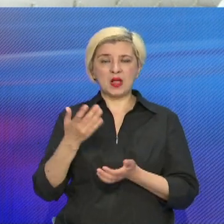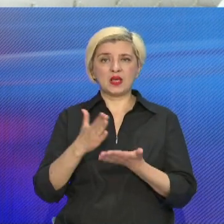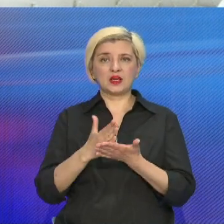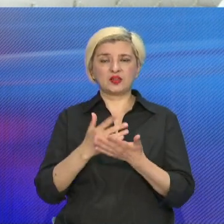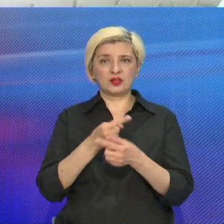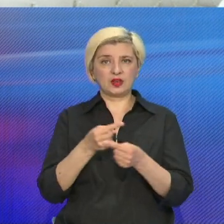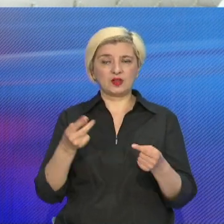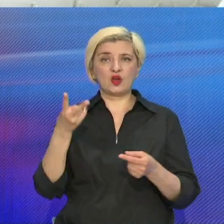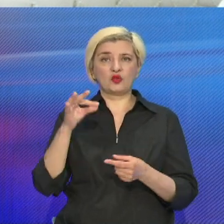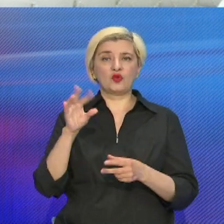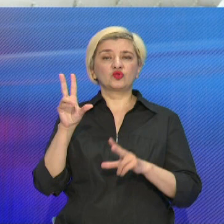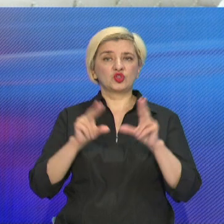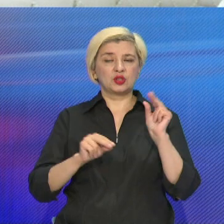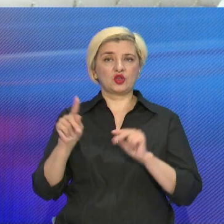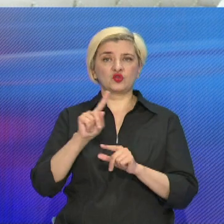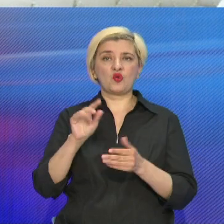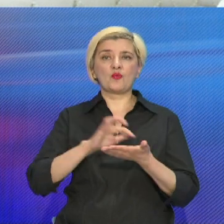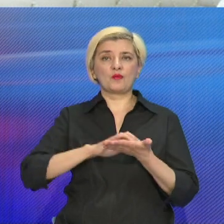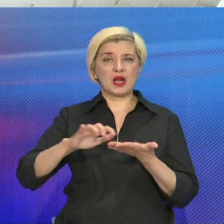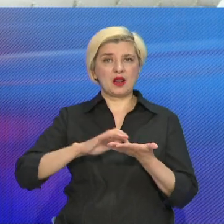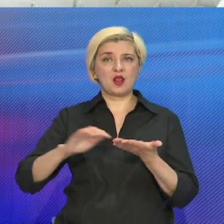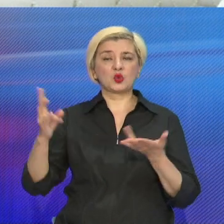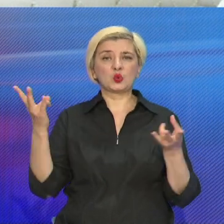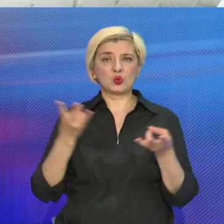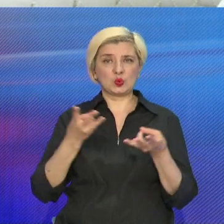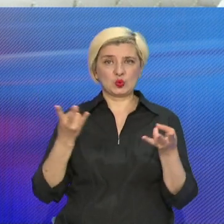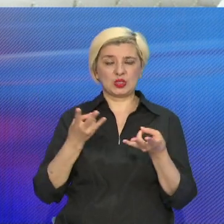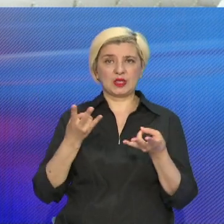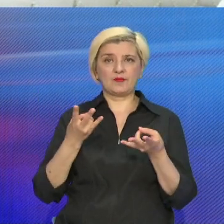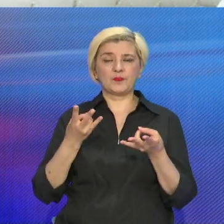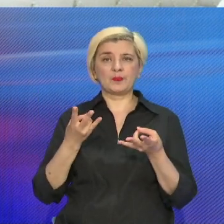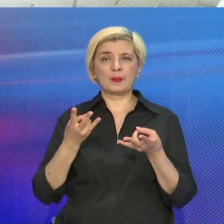что Брайль все еще нужен, потому что со временем